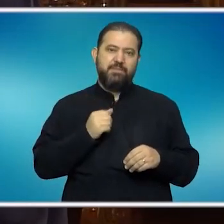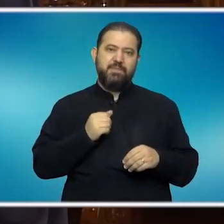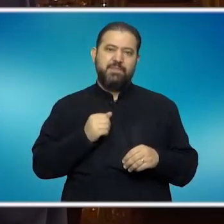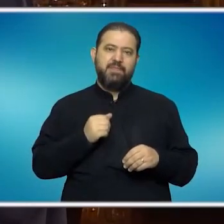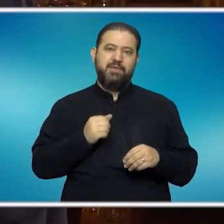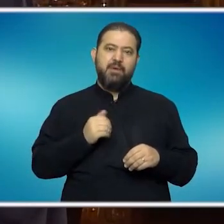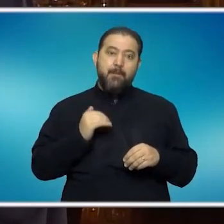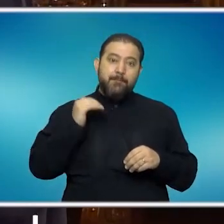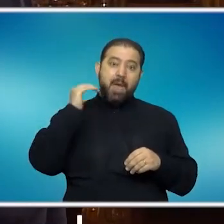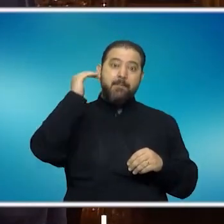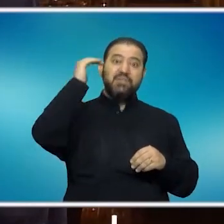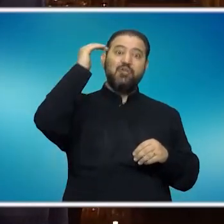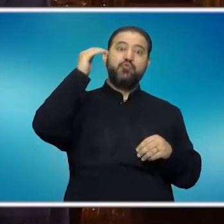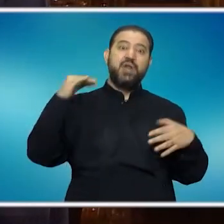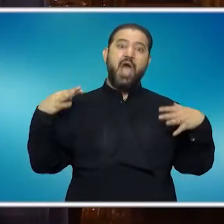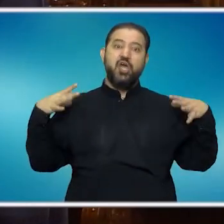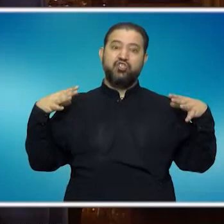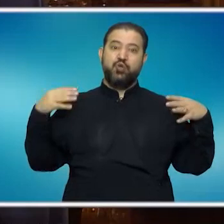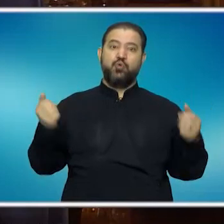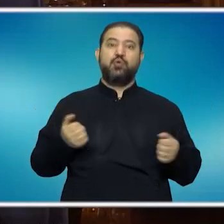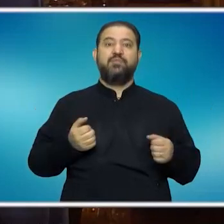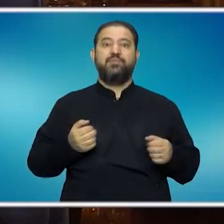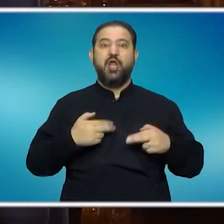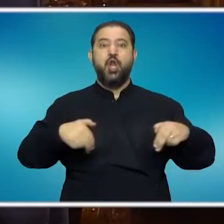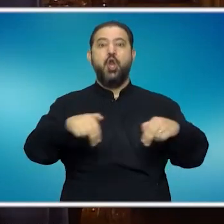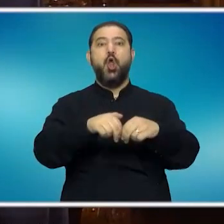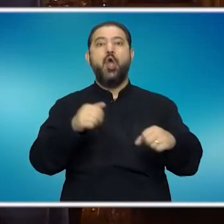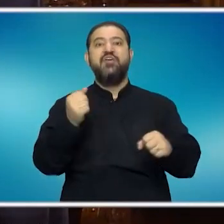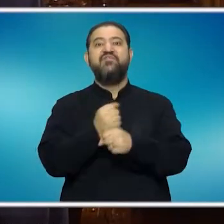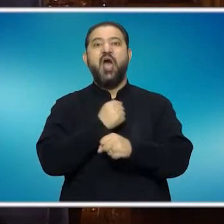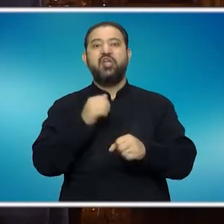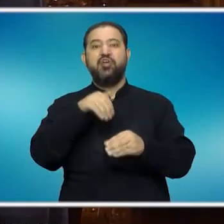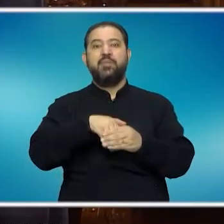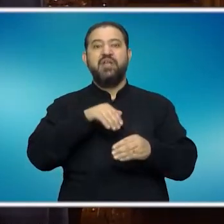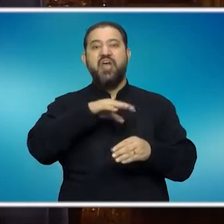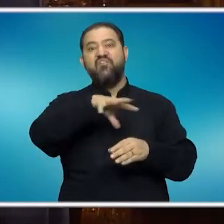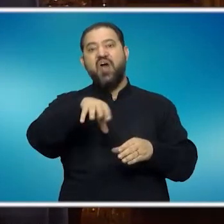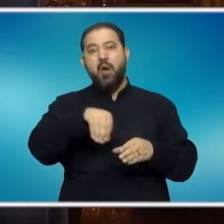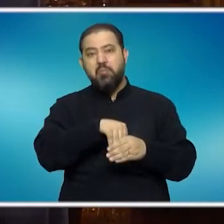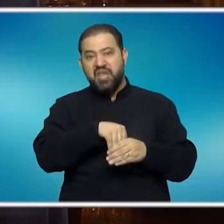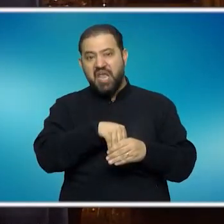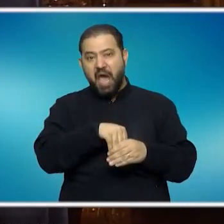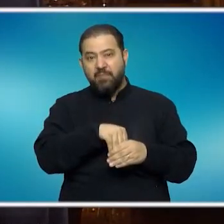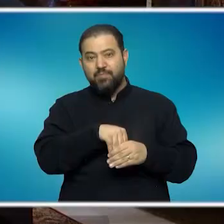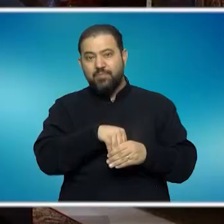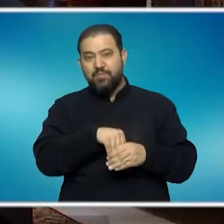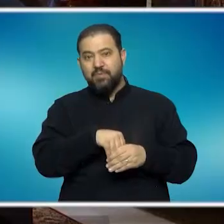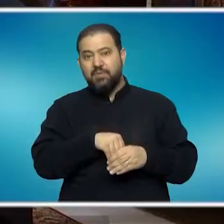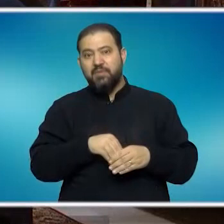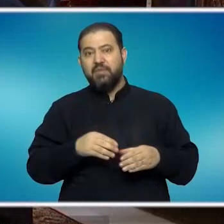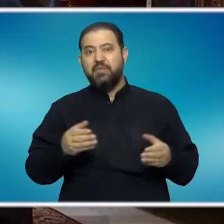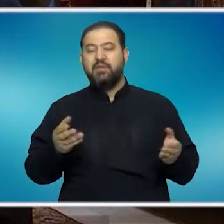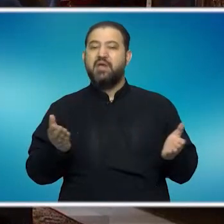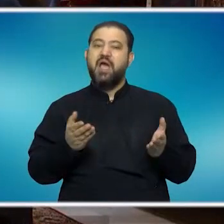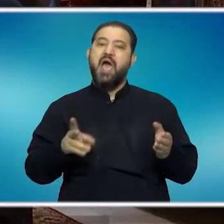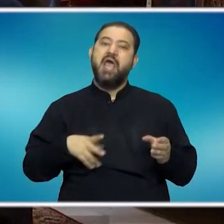fiind mai mici decât îngerii, dar ceva care nu au sfinții îngeri. Noi facem în familia, care are și ea o